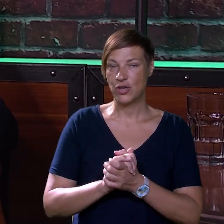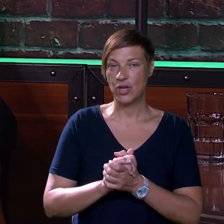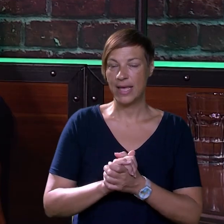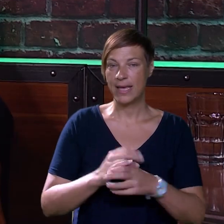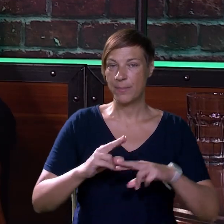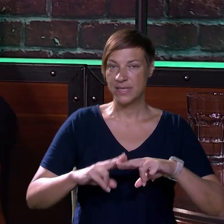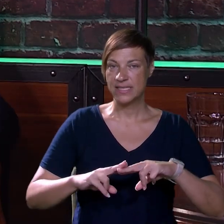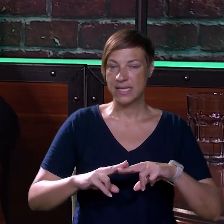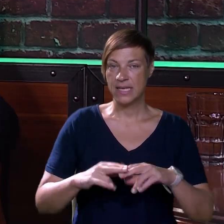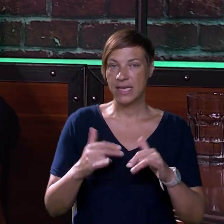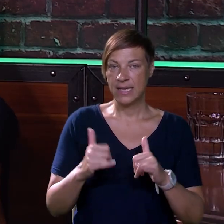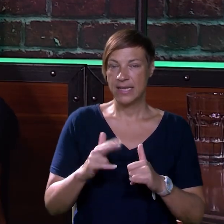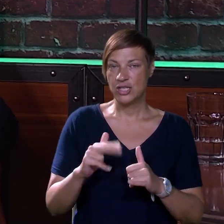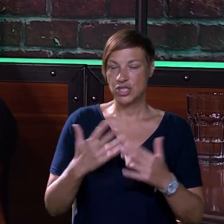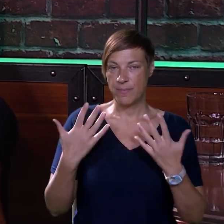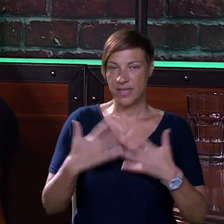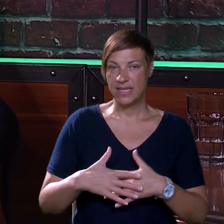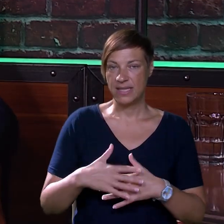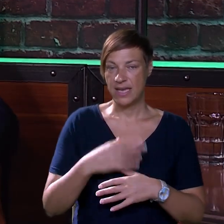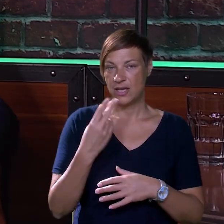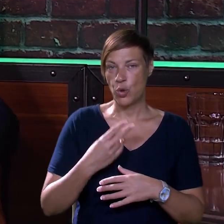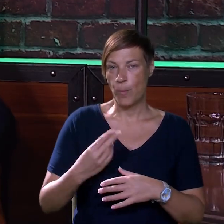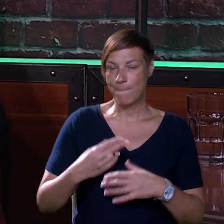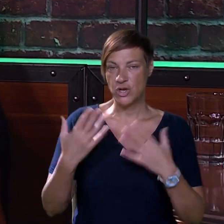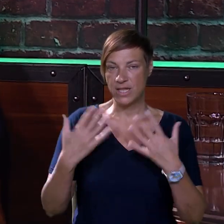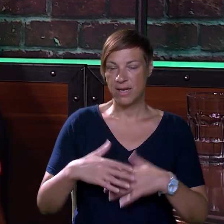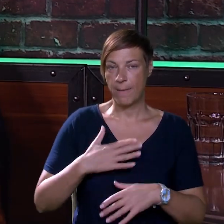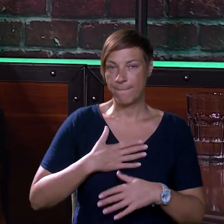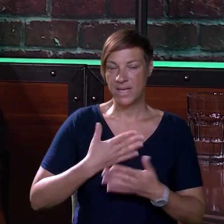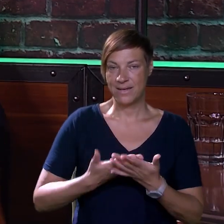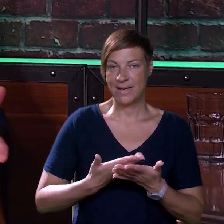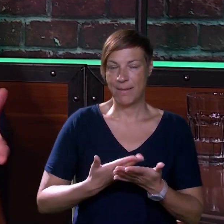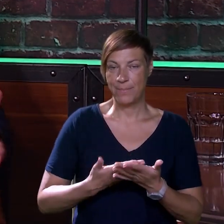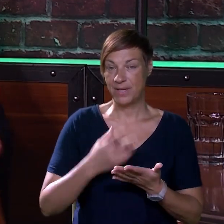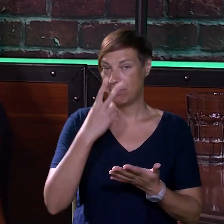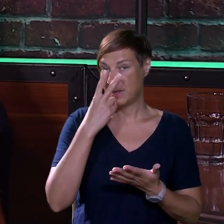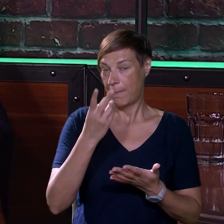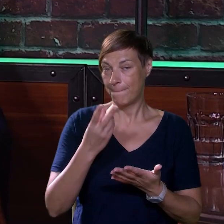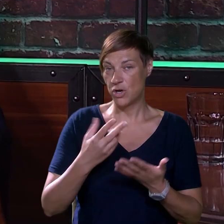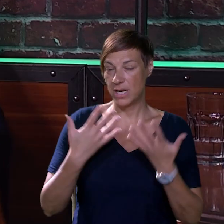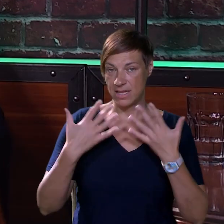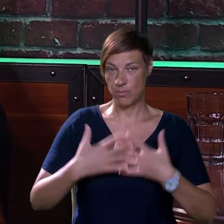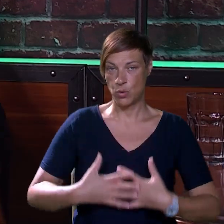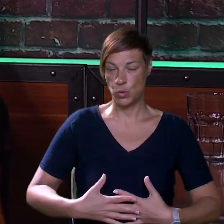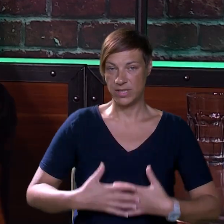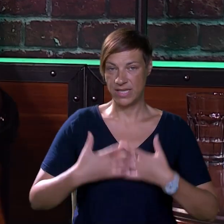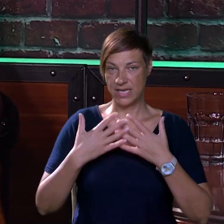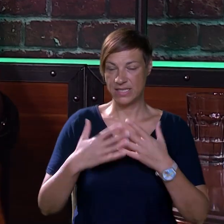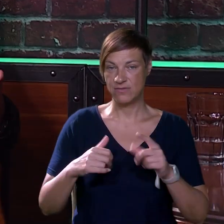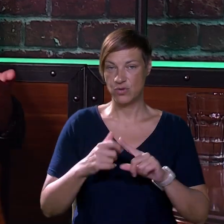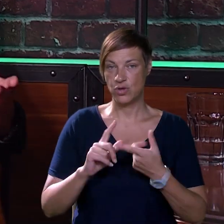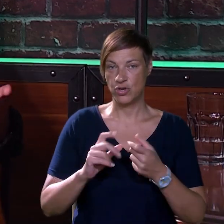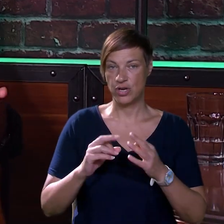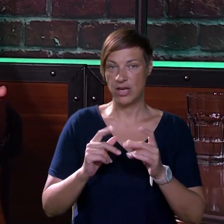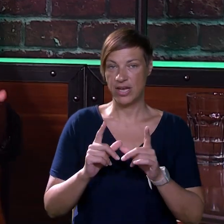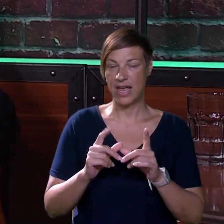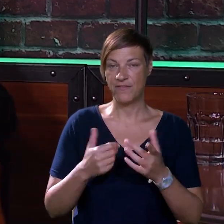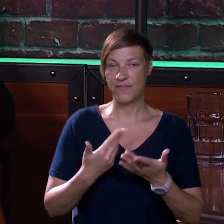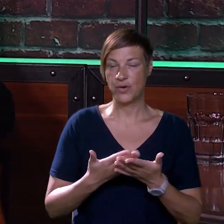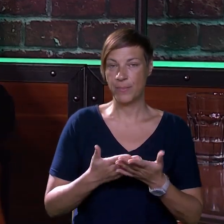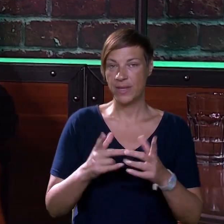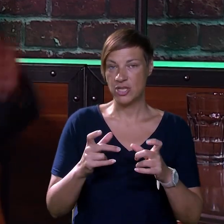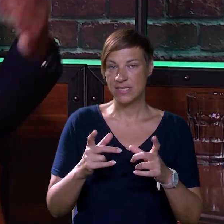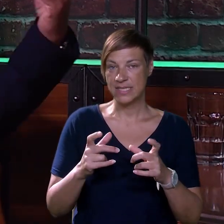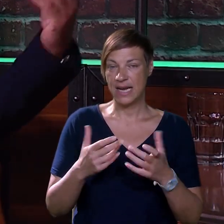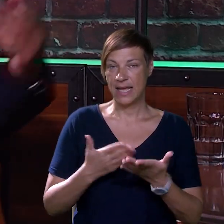klinika, pogotovo danas što imate tu tehniku, modernu tehnologiju. Mi, na primjer, evo, pogledamo neki ultrazvuk ili koronarografiju i mi